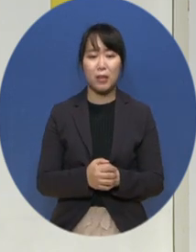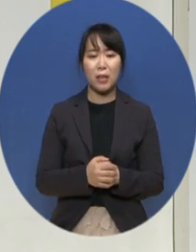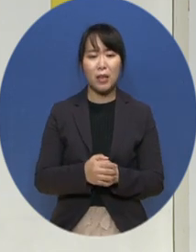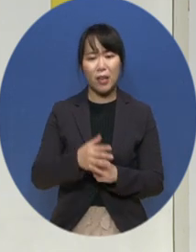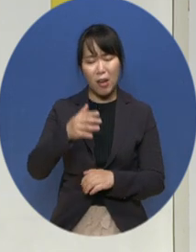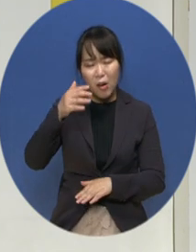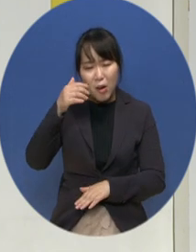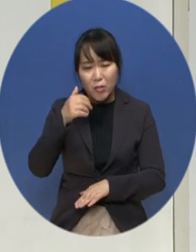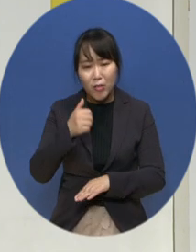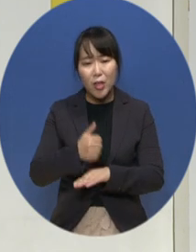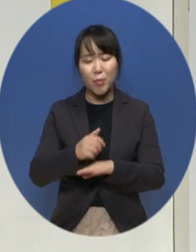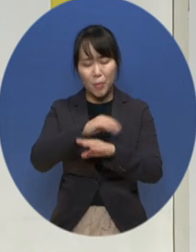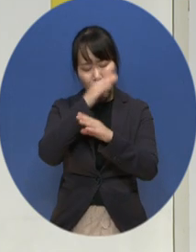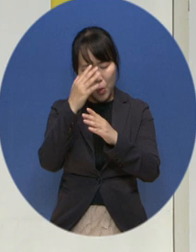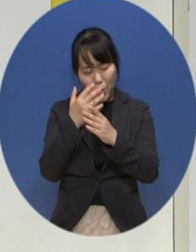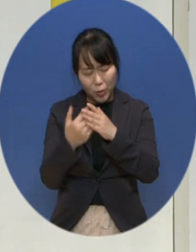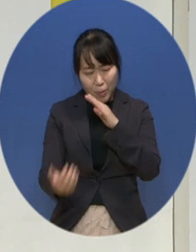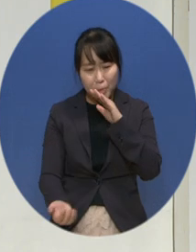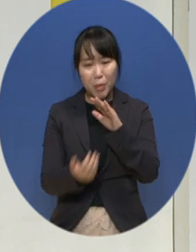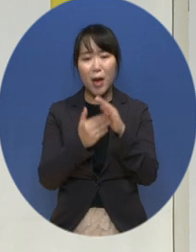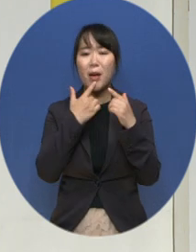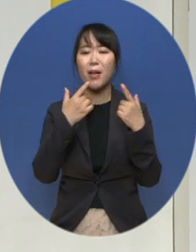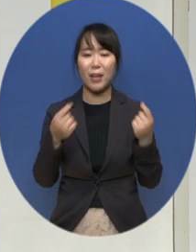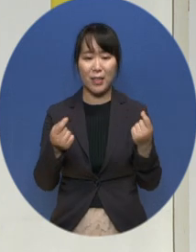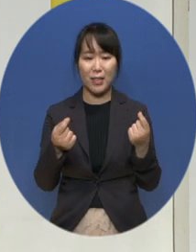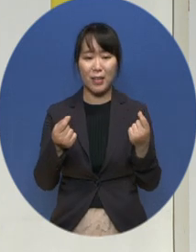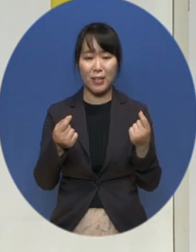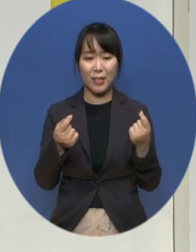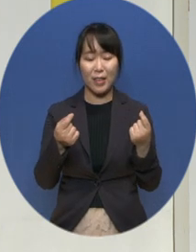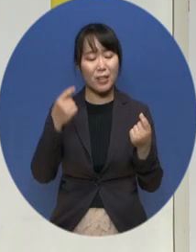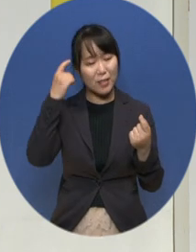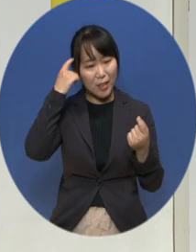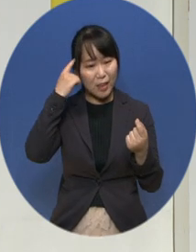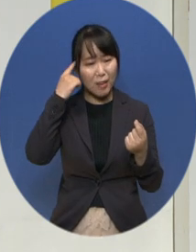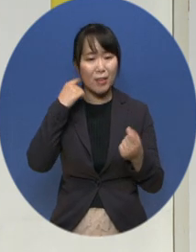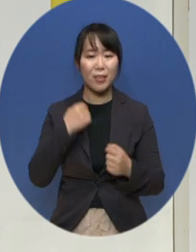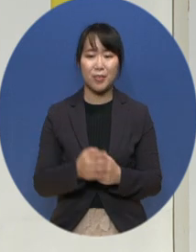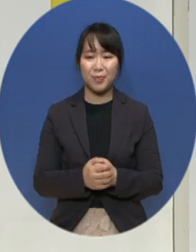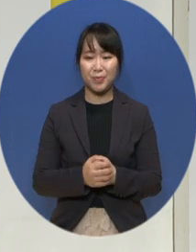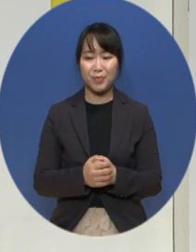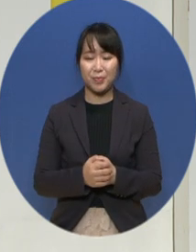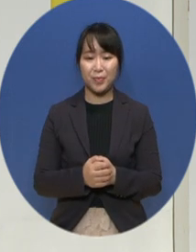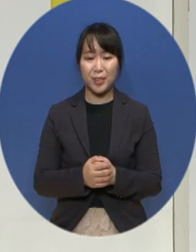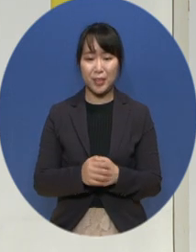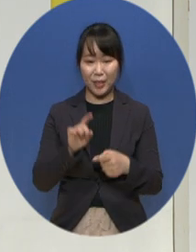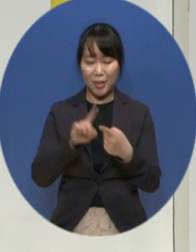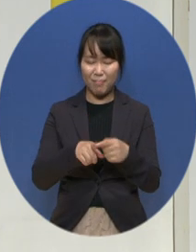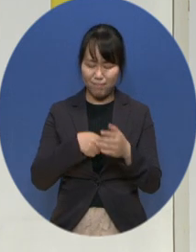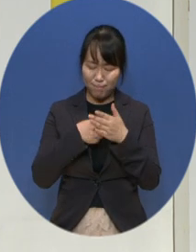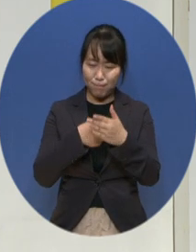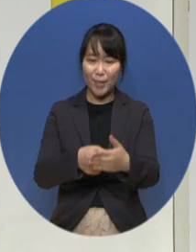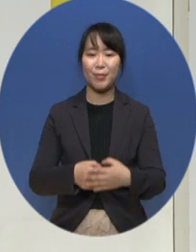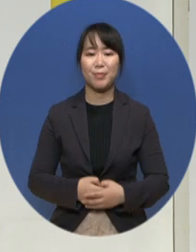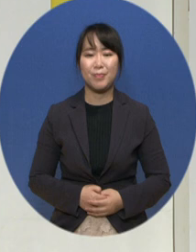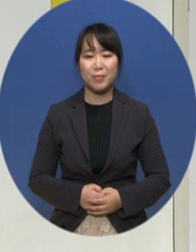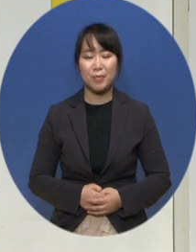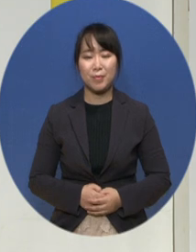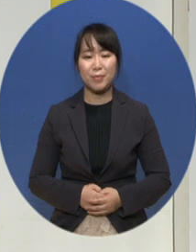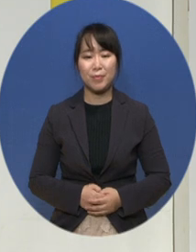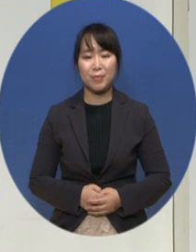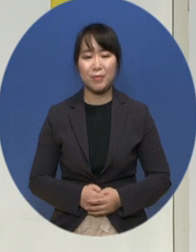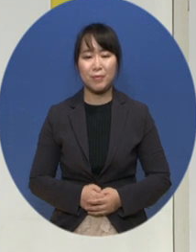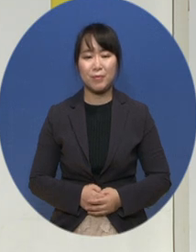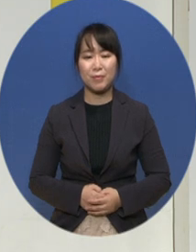내는 그 성취를 이루어 낼 수 있다 나는 생각되고 또 그렇게 해 왔습니다 예 묶인 데